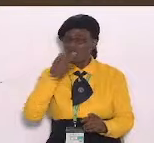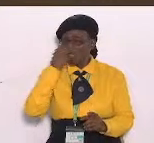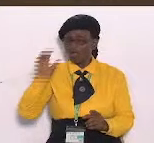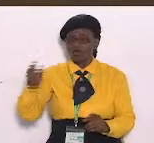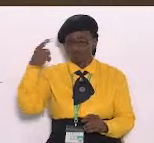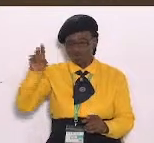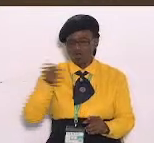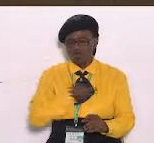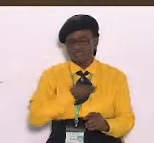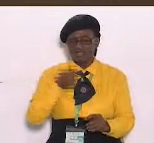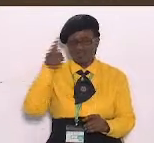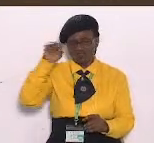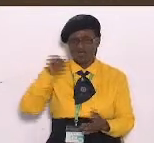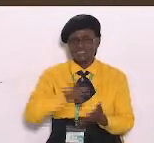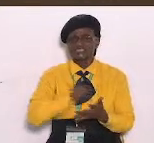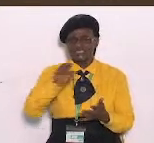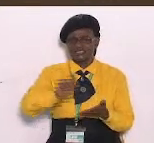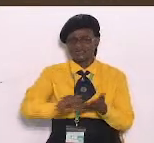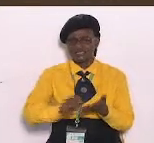loi il est